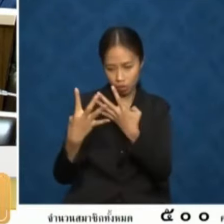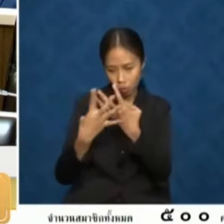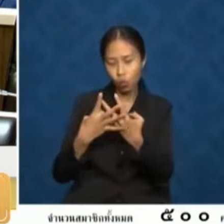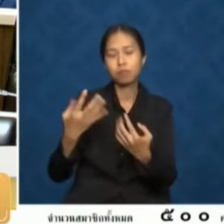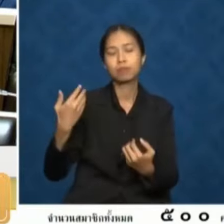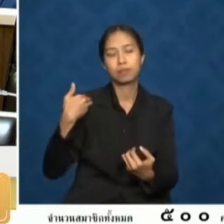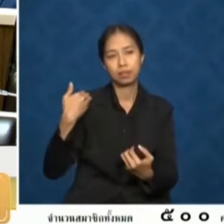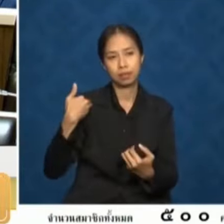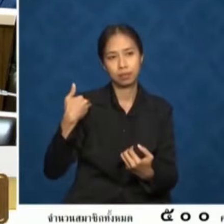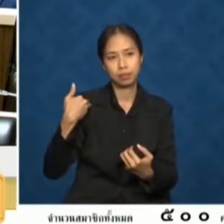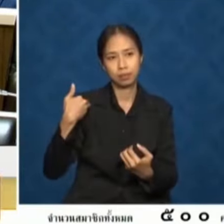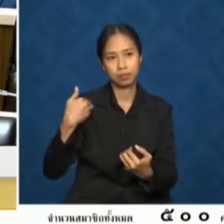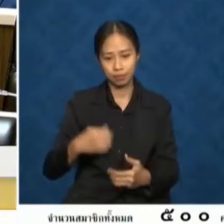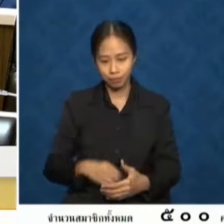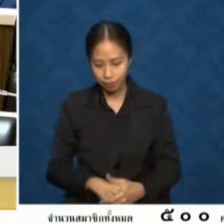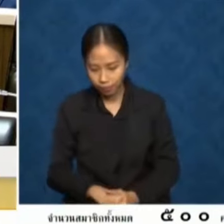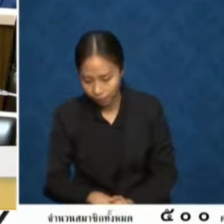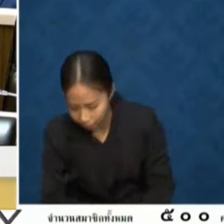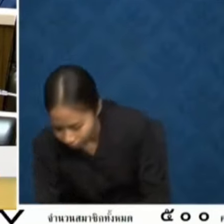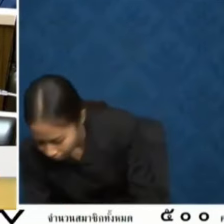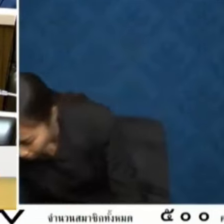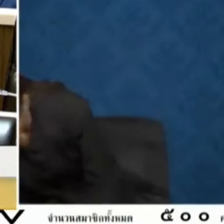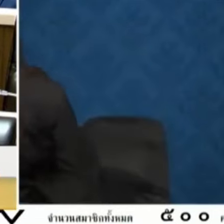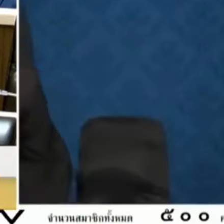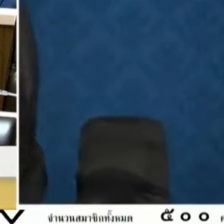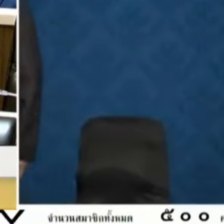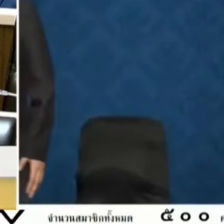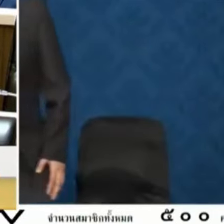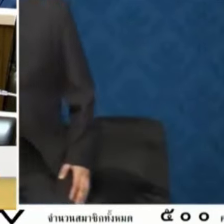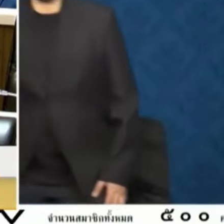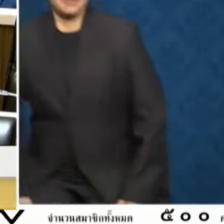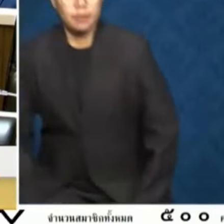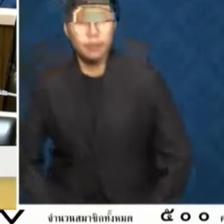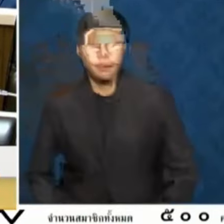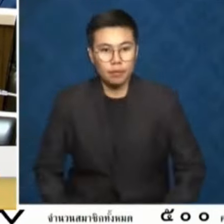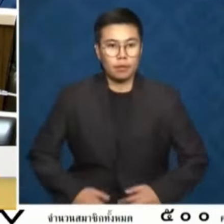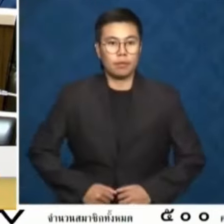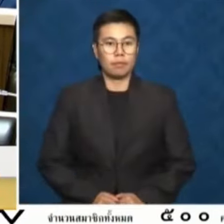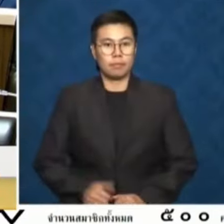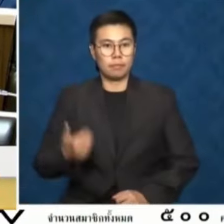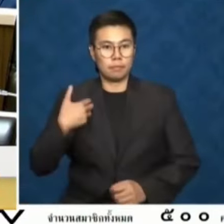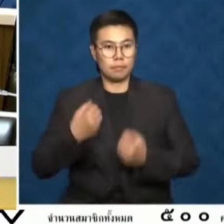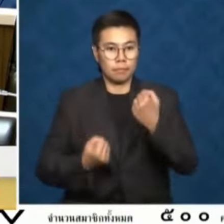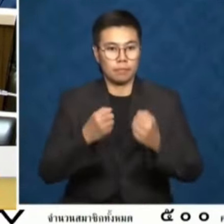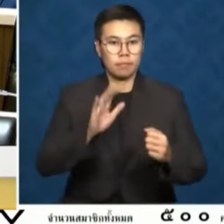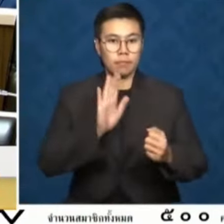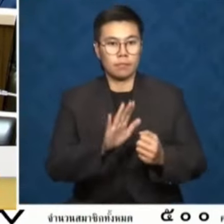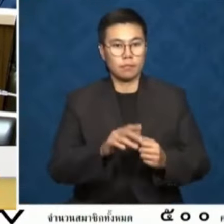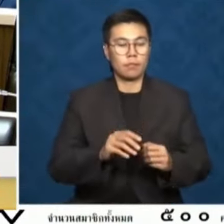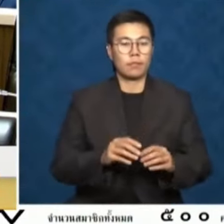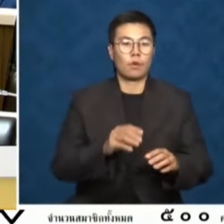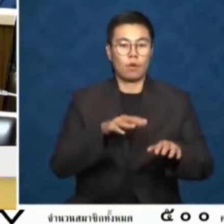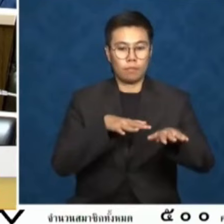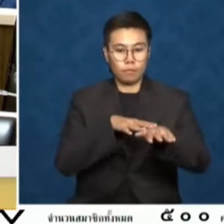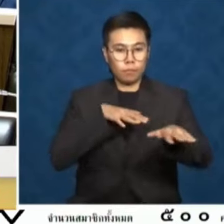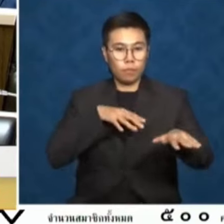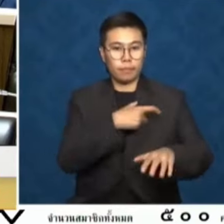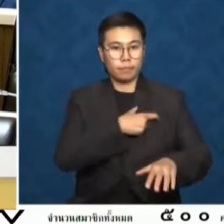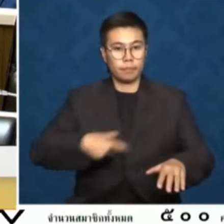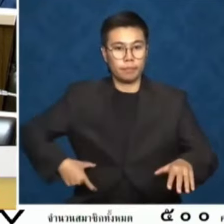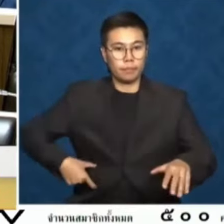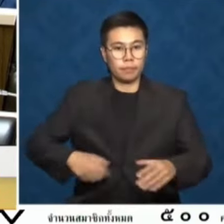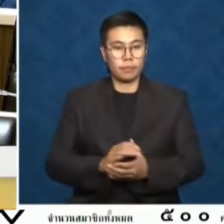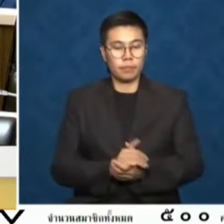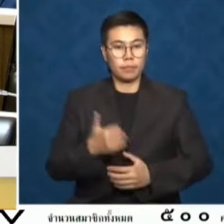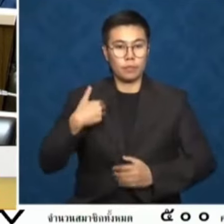มครับที่กับผมกังวลใจกับว่าหลังจากเหตุการณ์บีบแตรกระบวนเสด็จแล้วและคน